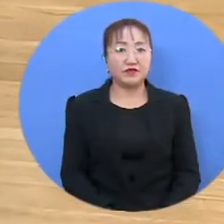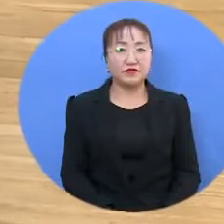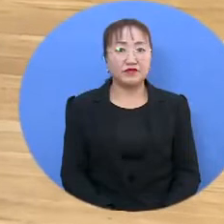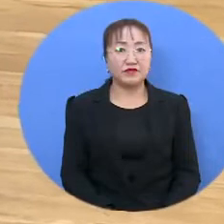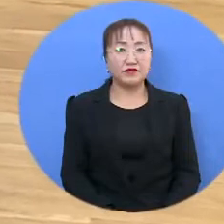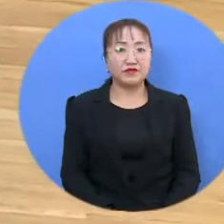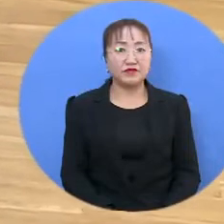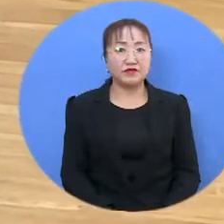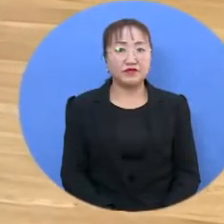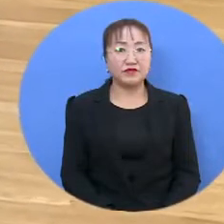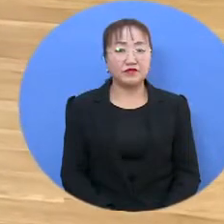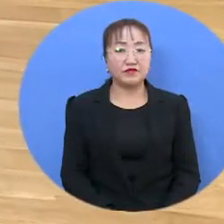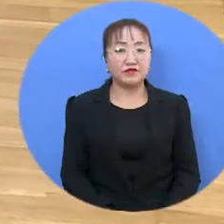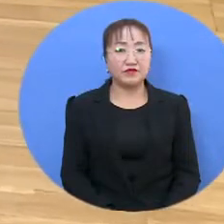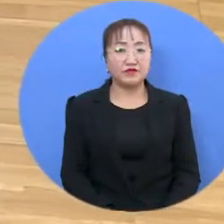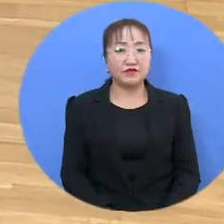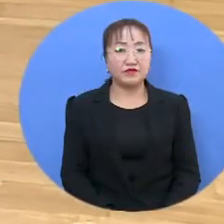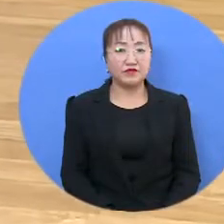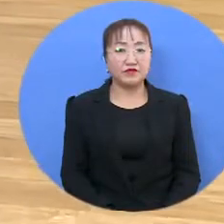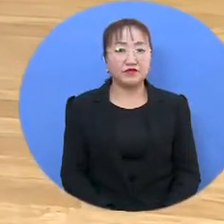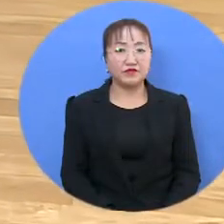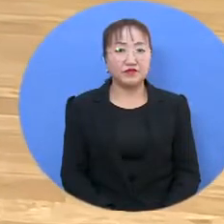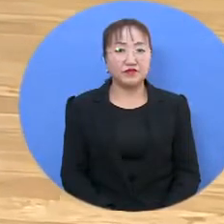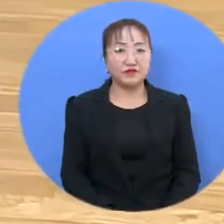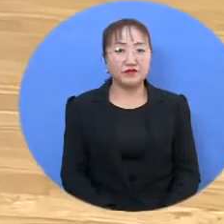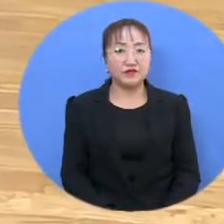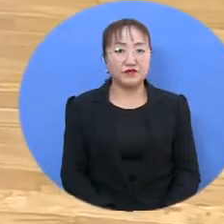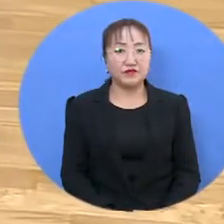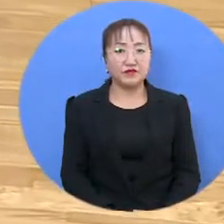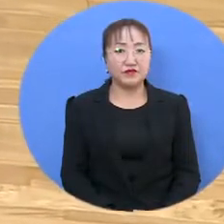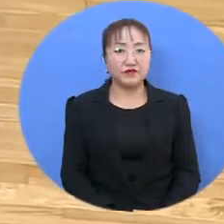барьж өвдгөө нугалахгүй хөлийн уулыг газраас хөндөрөхгүй барил